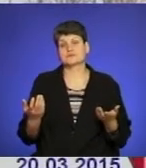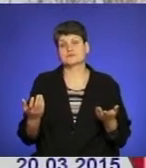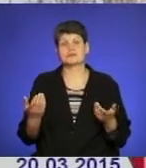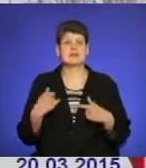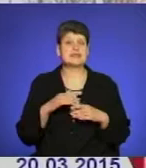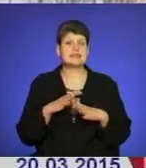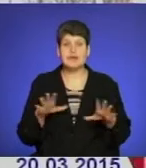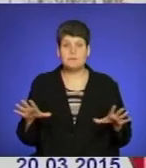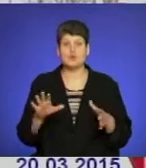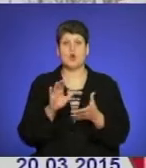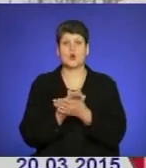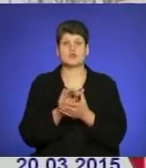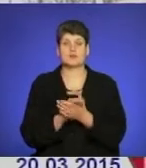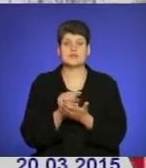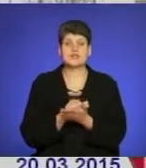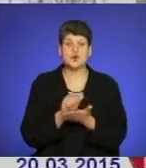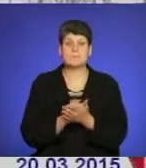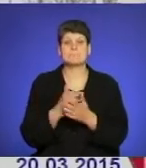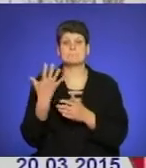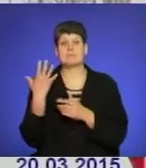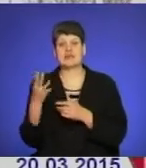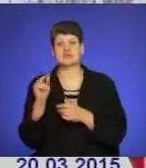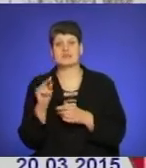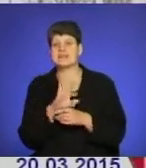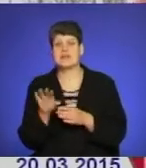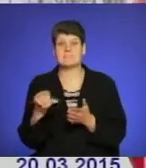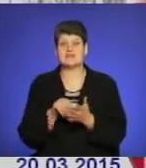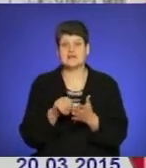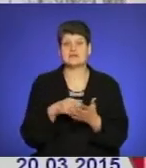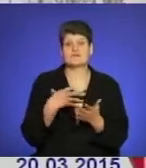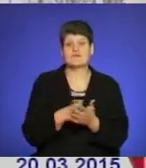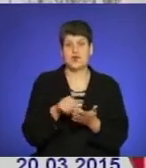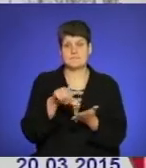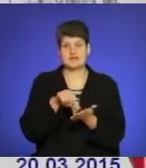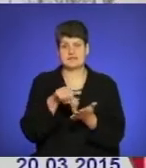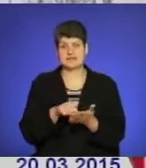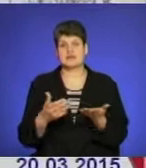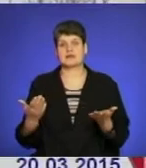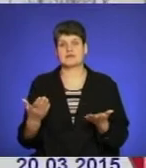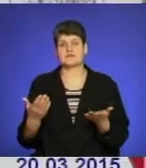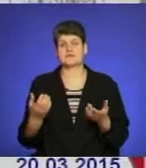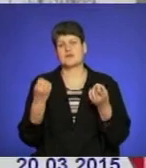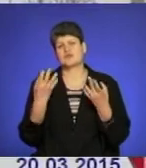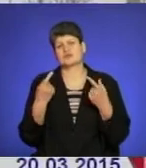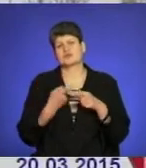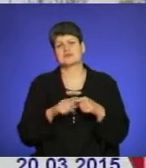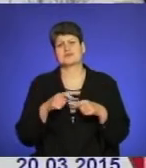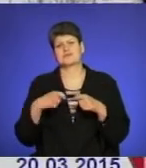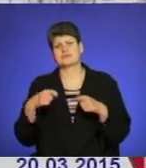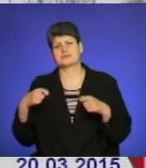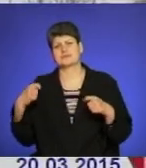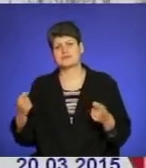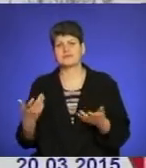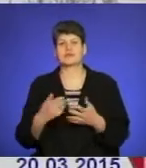не були ознайомлені з документами. 5 числа не представили свого представника і просто це відтягують. Скажу також,